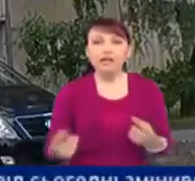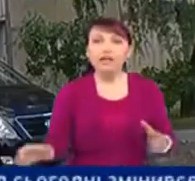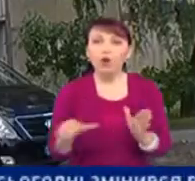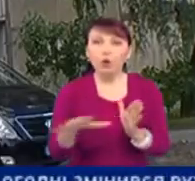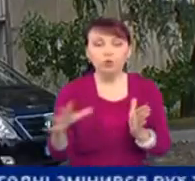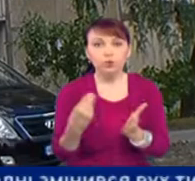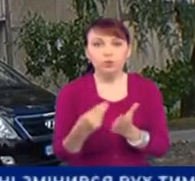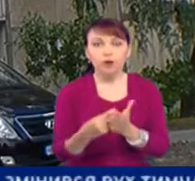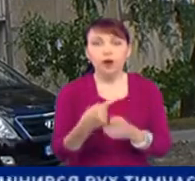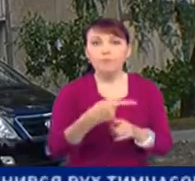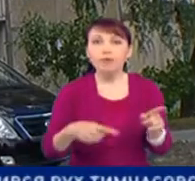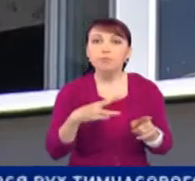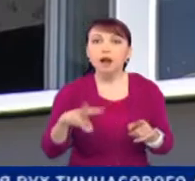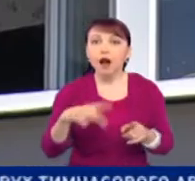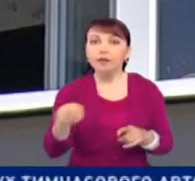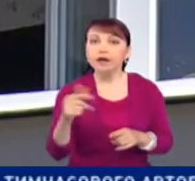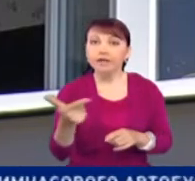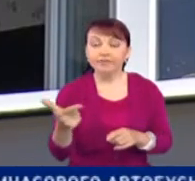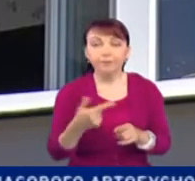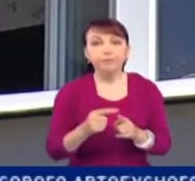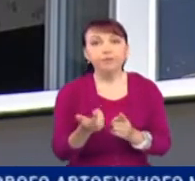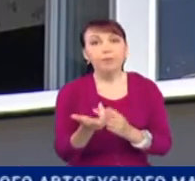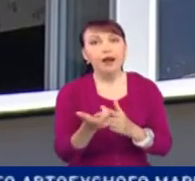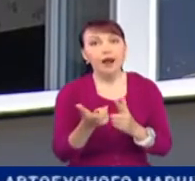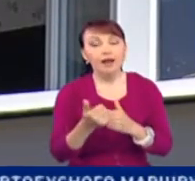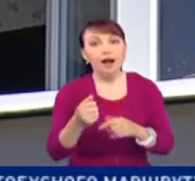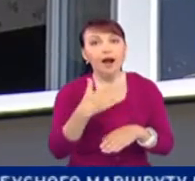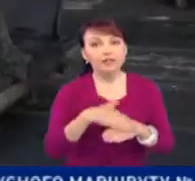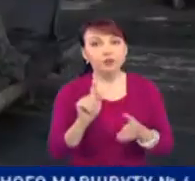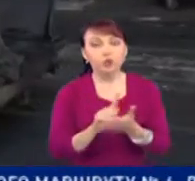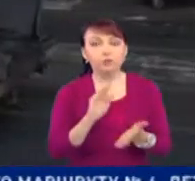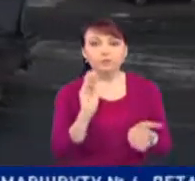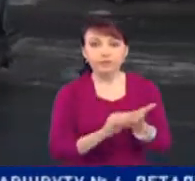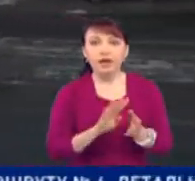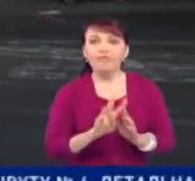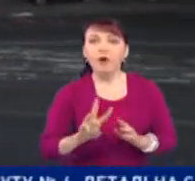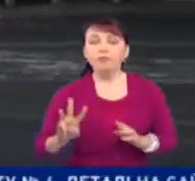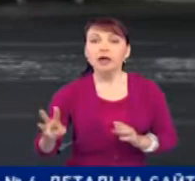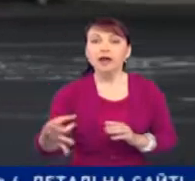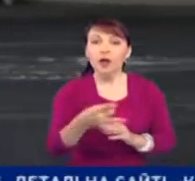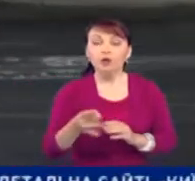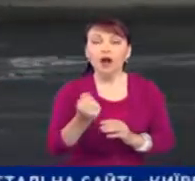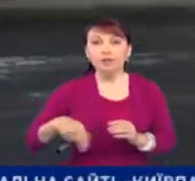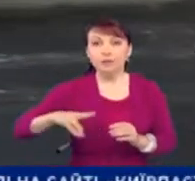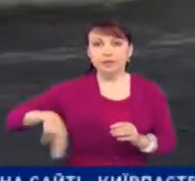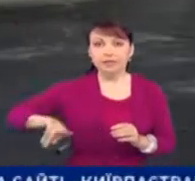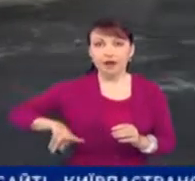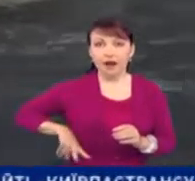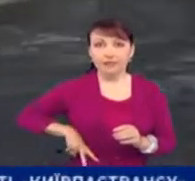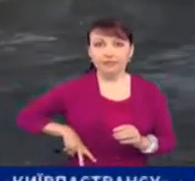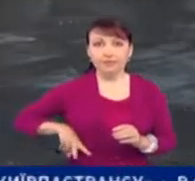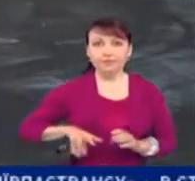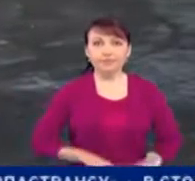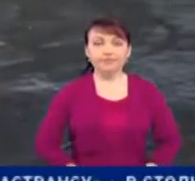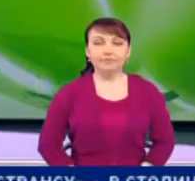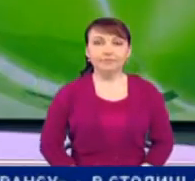– близько 500 мільйонів гривень. Перелік адрес мають розмістити на сайтах районних адміністрацій. Богдан Бренко, Бермушинський, телеканал